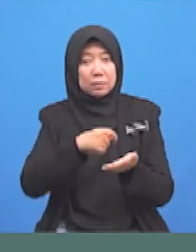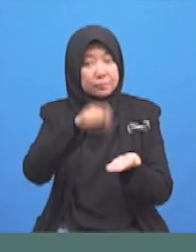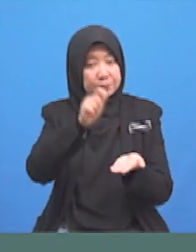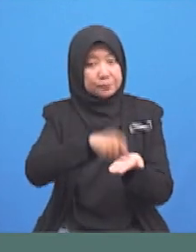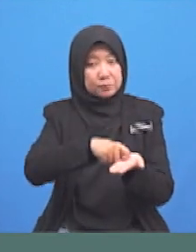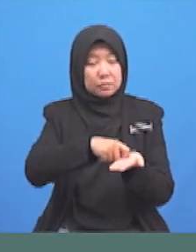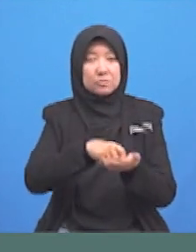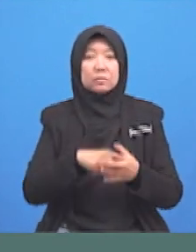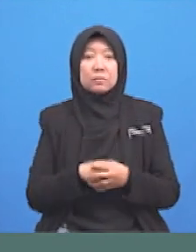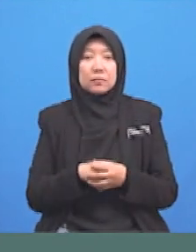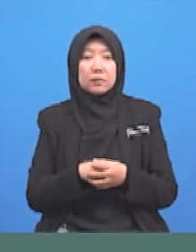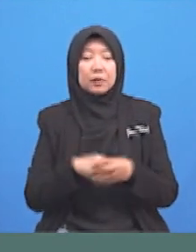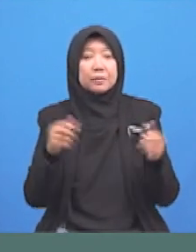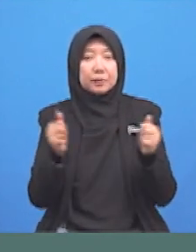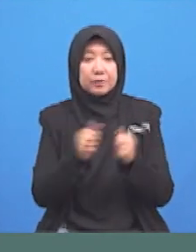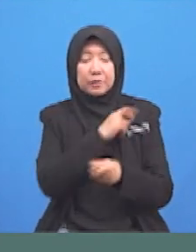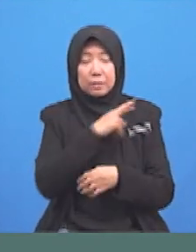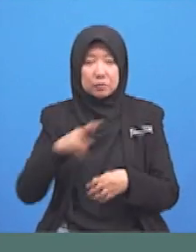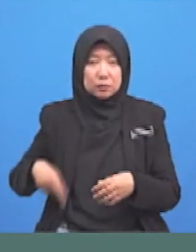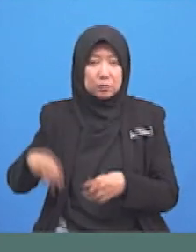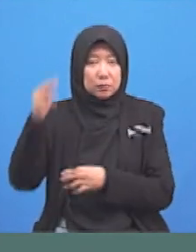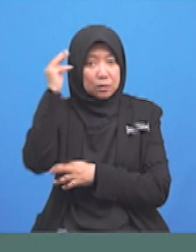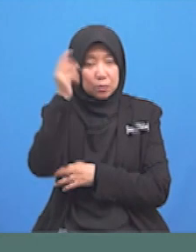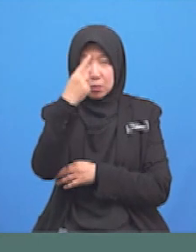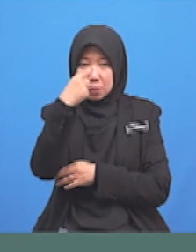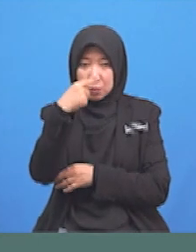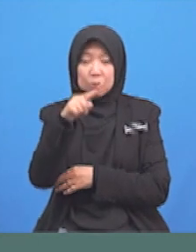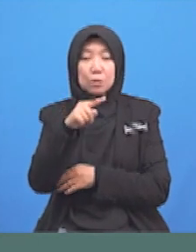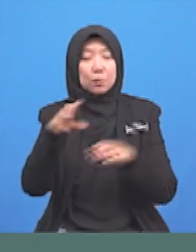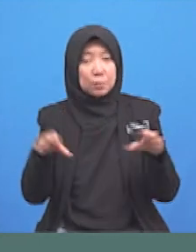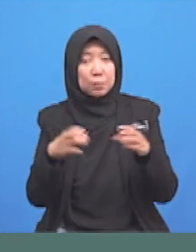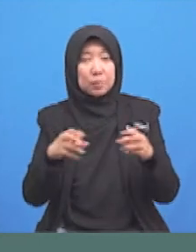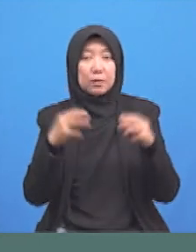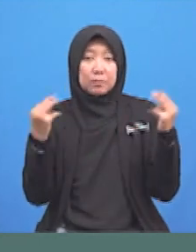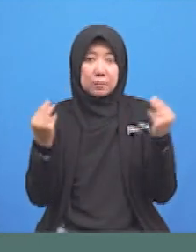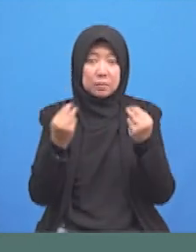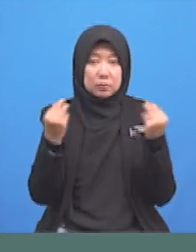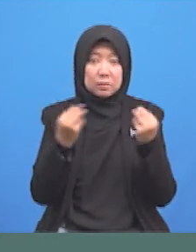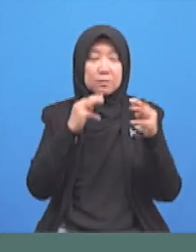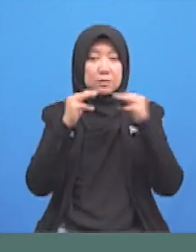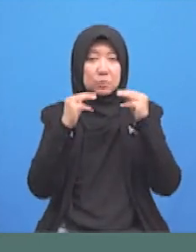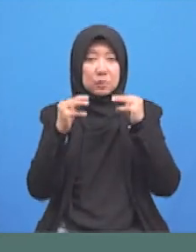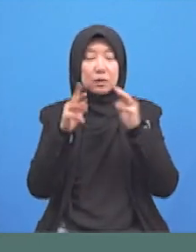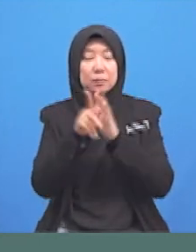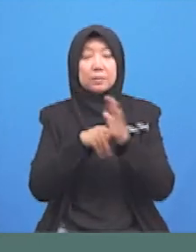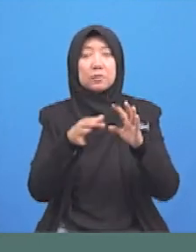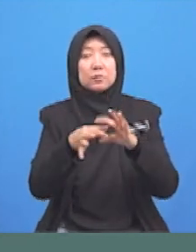menandatangani perjanjian dengan Raja-Raja Melayu untuk menubuhkan Majlis Mesyuarat